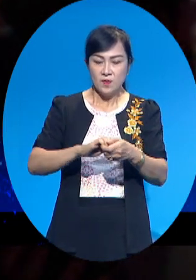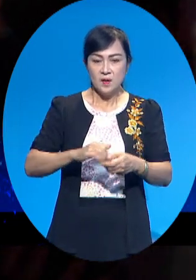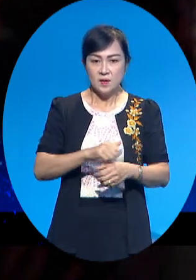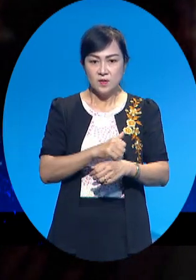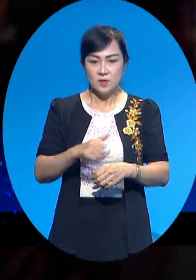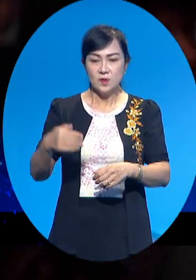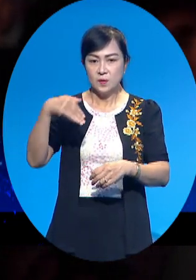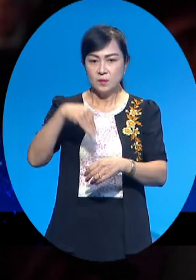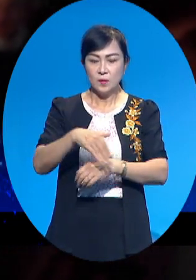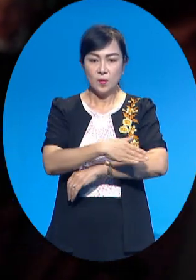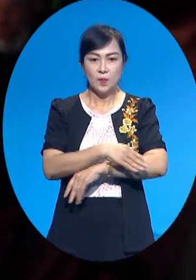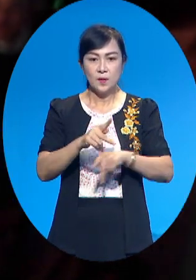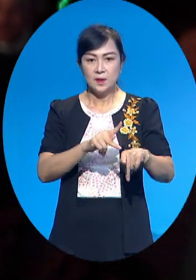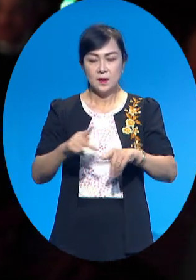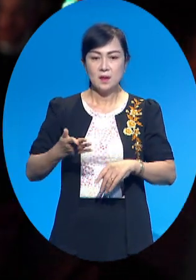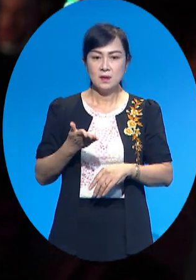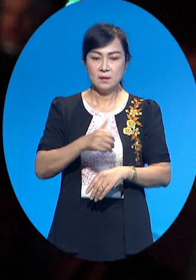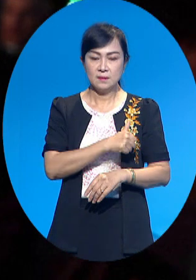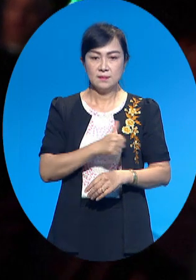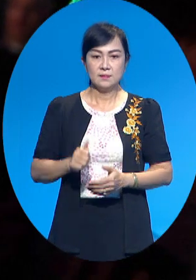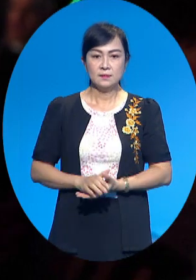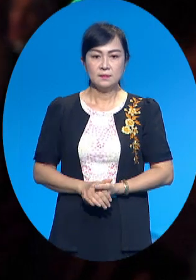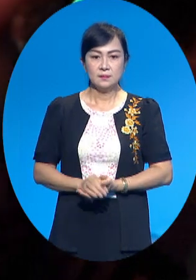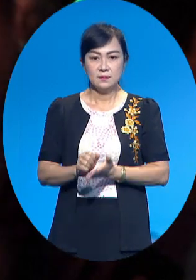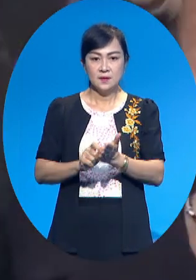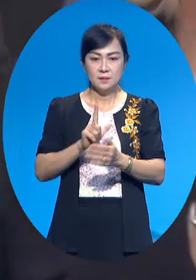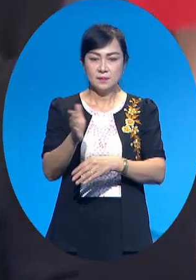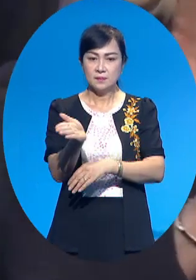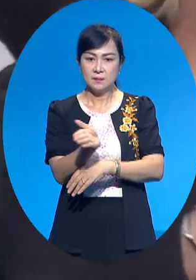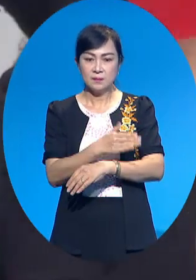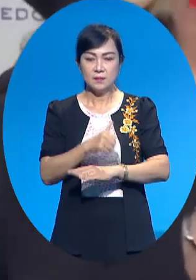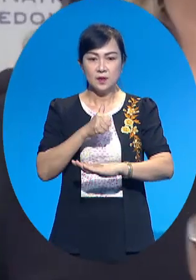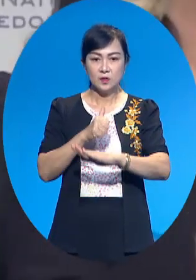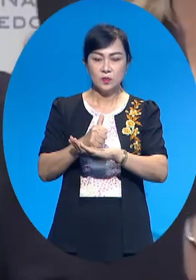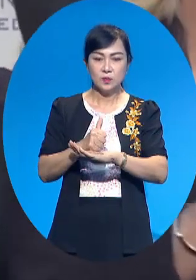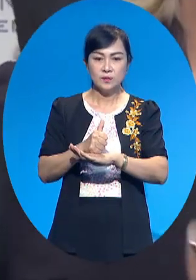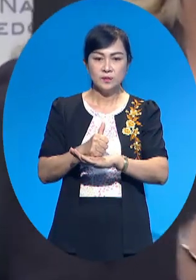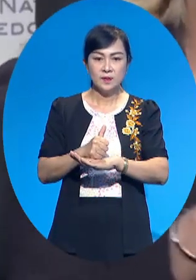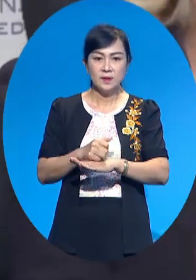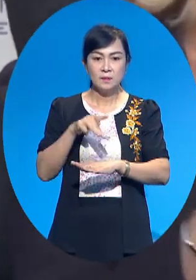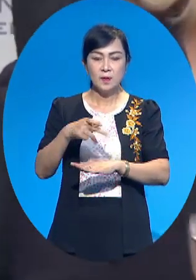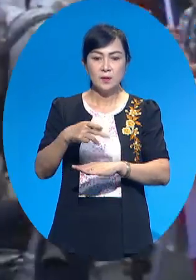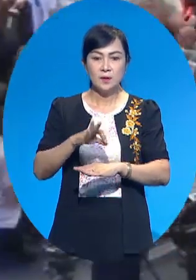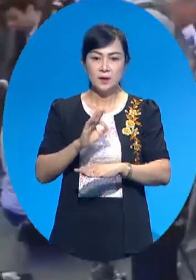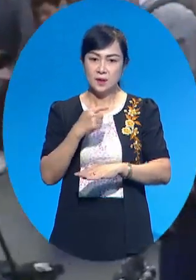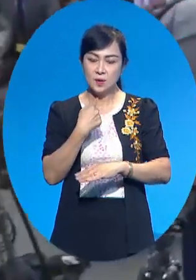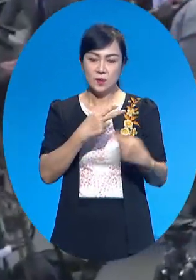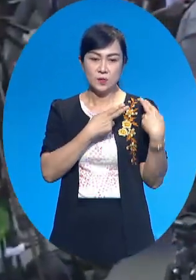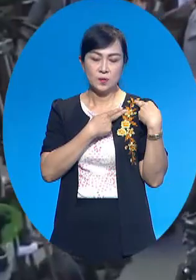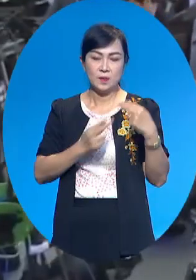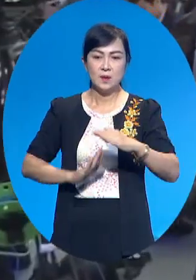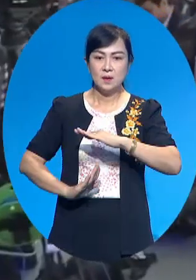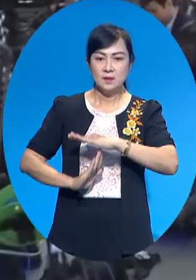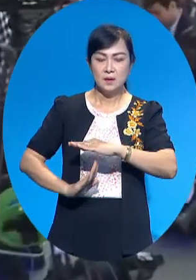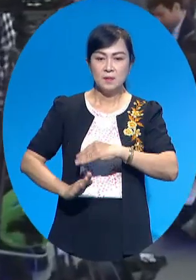và các giải pháp hỗ trợ kinh tế cho người dân. Hồi tháng 7 vừa qua, Thủ tướng sắp mãn nhiệm Mark Rutte tuyên bố từ chức, chấm dứt